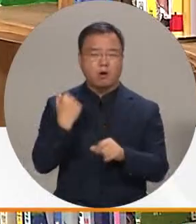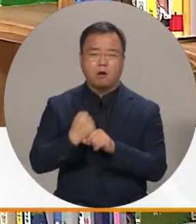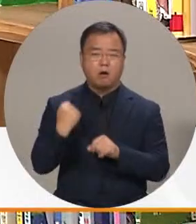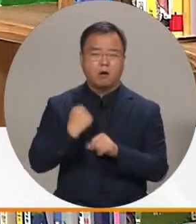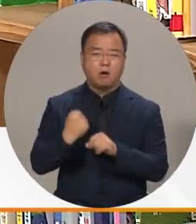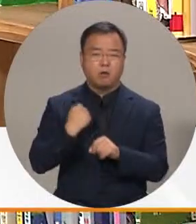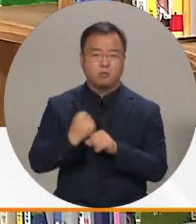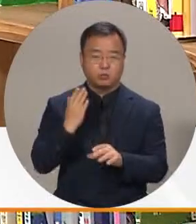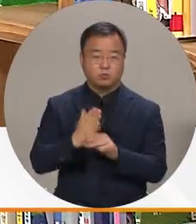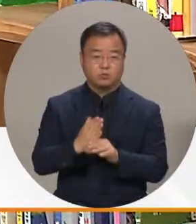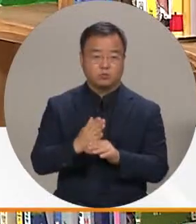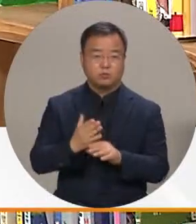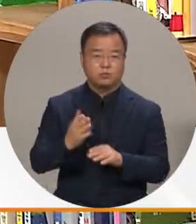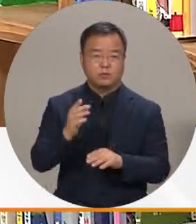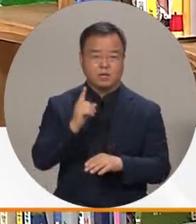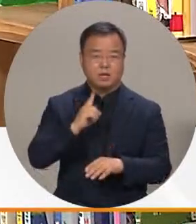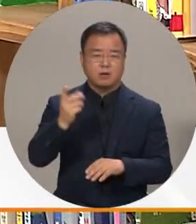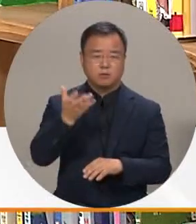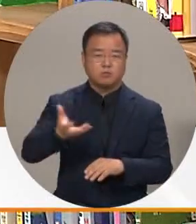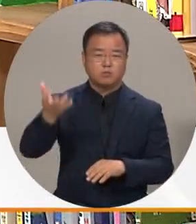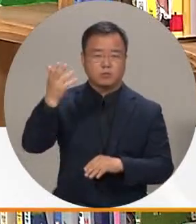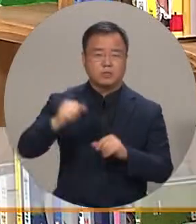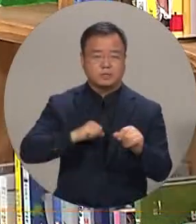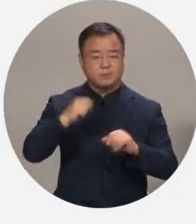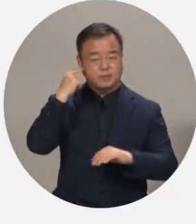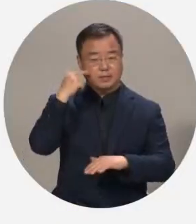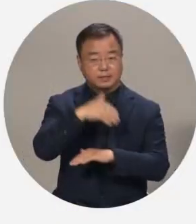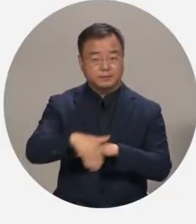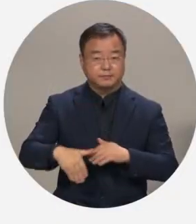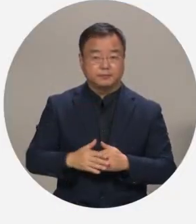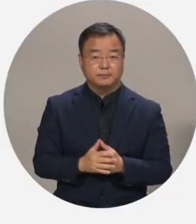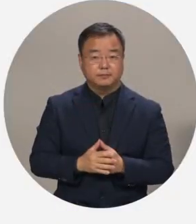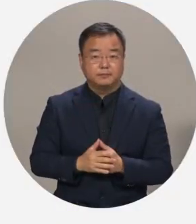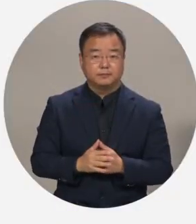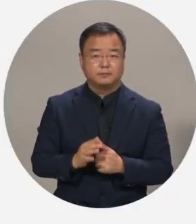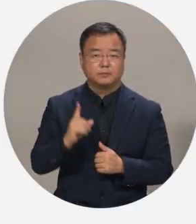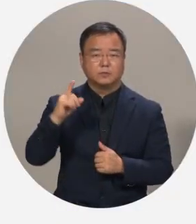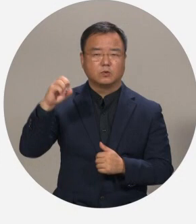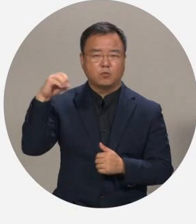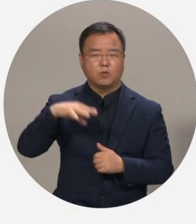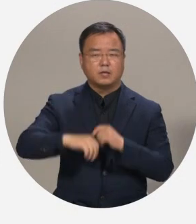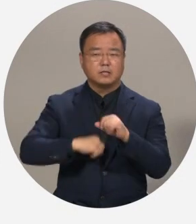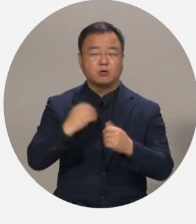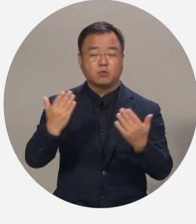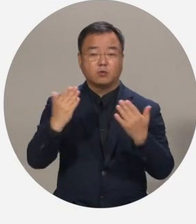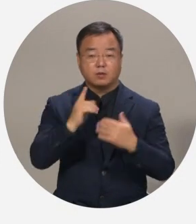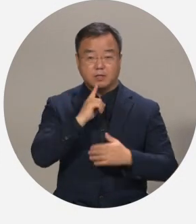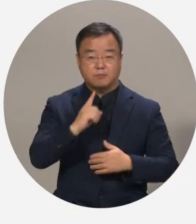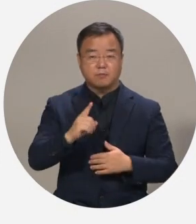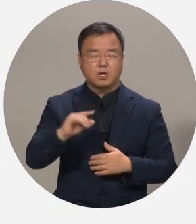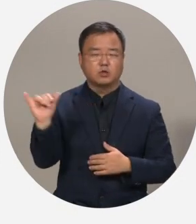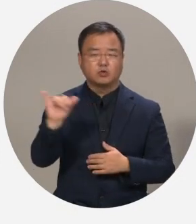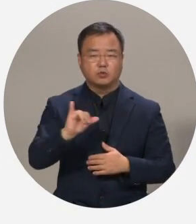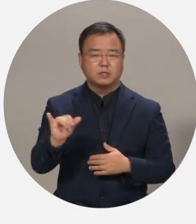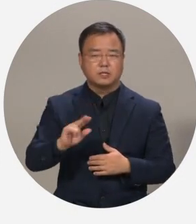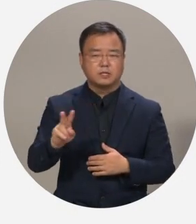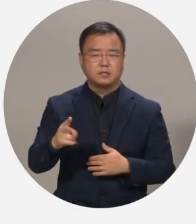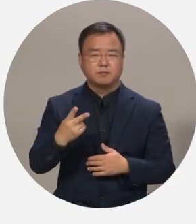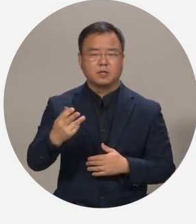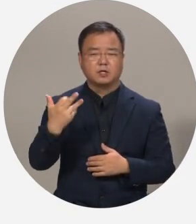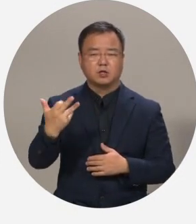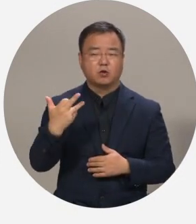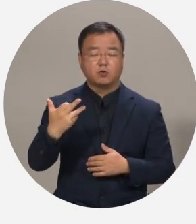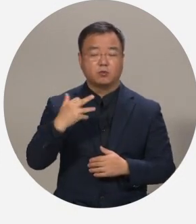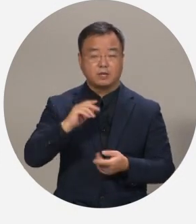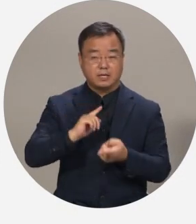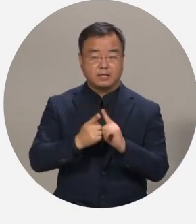이제 항소를 진행을 하기로 했 고향 자유학교 등에 따르면 전국 218개인가 대한 교육기관